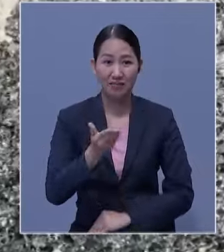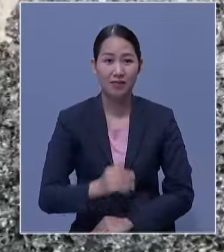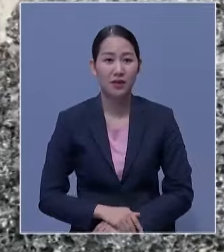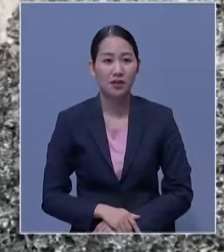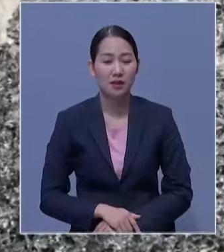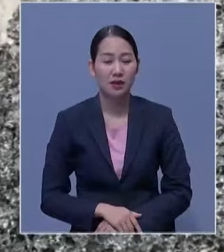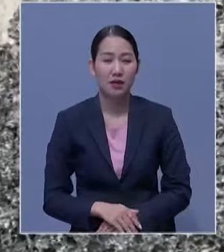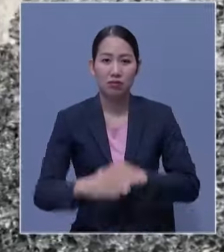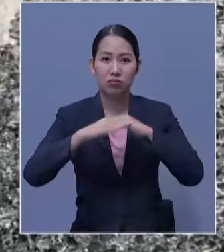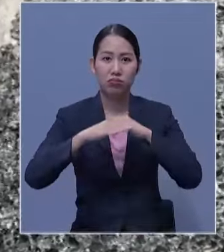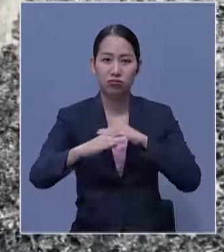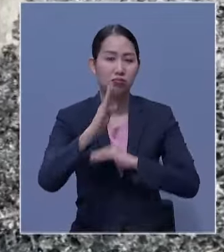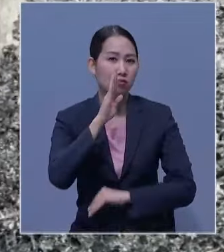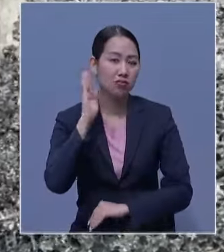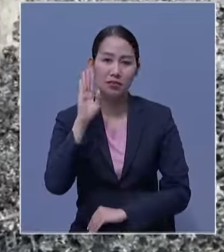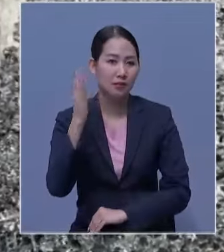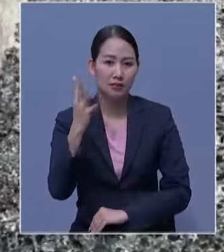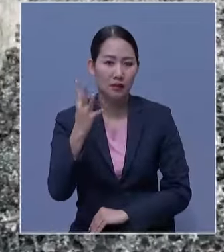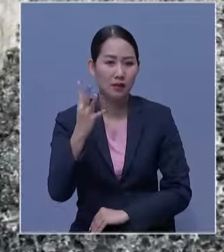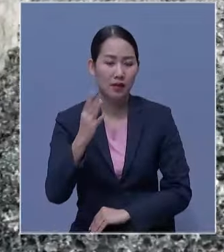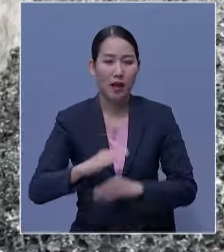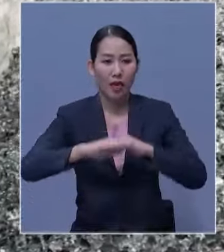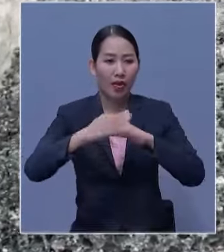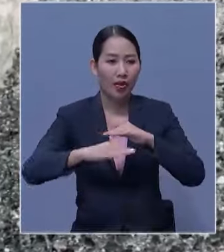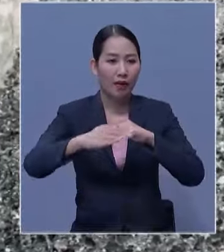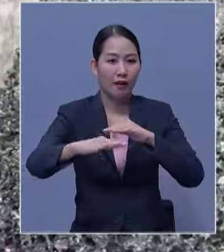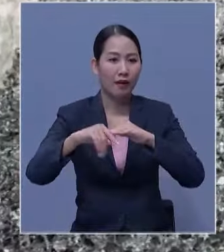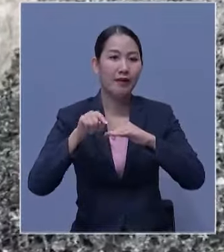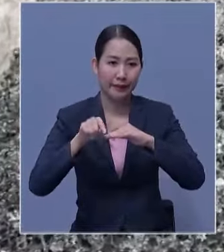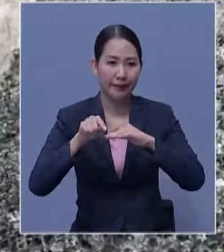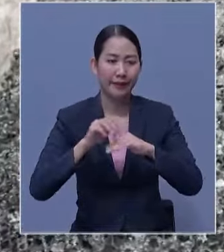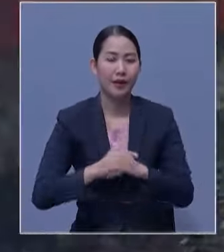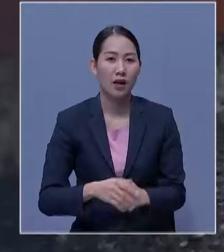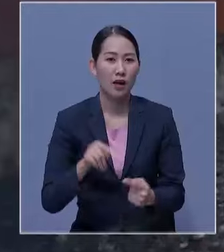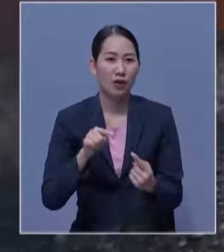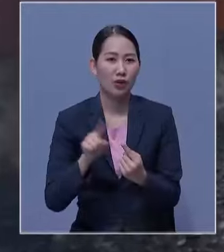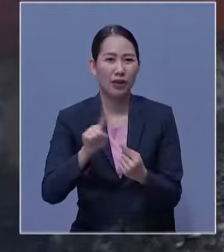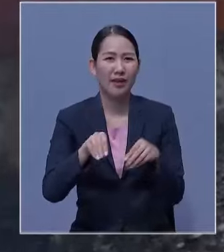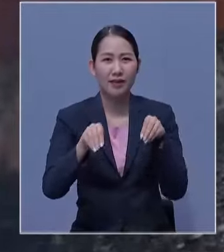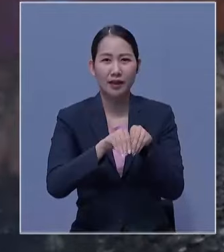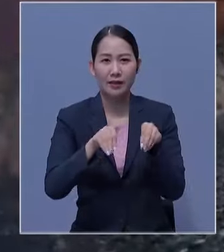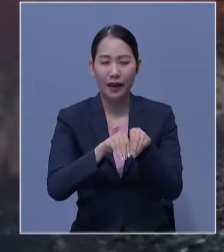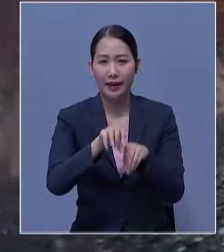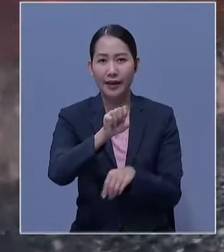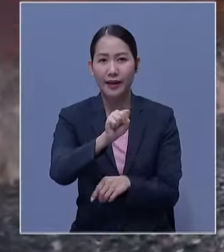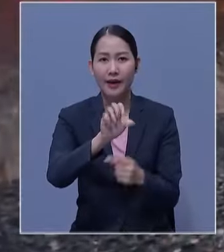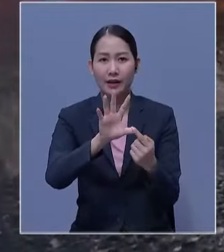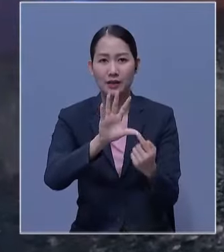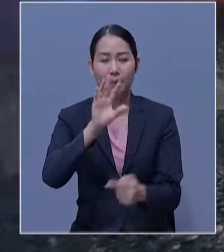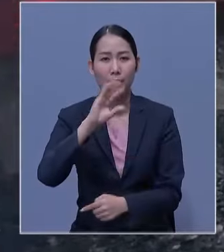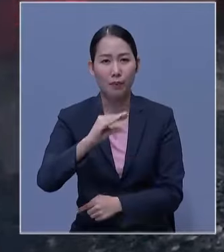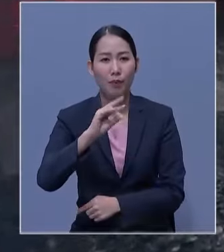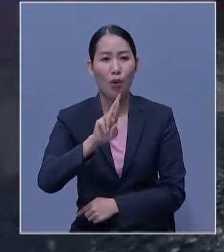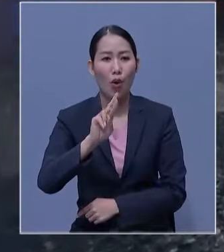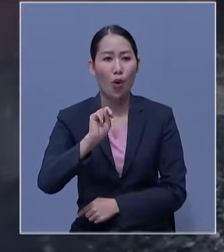ตรงนั้น มันคุกขลบไปหมดเลยคืทั้งเส้นนี้นะ สีนัขลีนฝั่งนี้ มัจะใก ฝั่งทมาสำโรงแล้วคือตงแต่ทำรไฟฟ้าใส